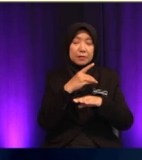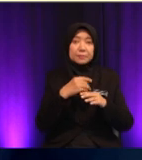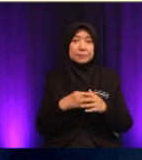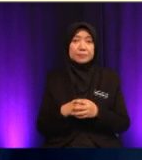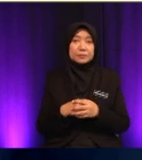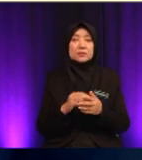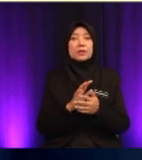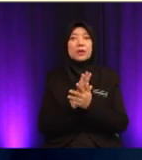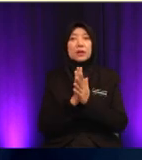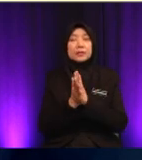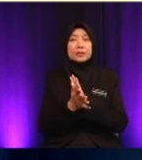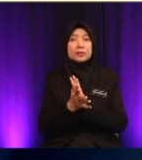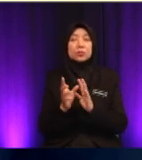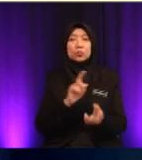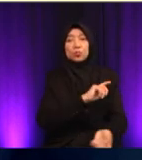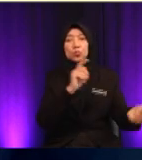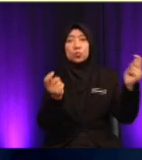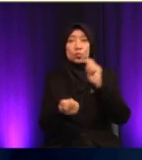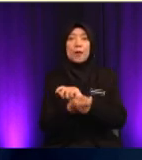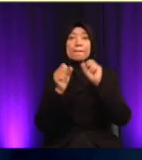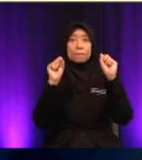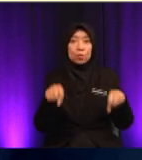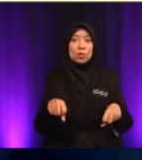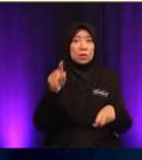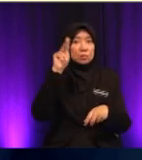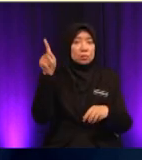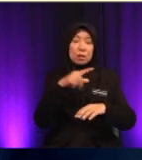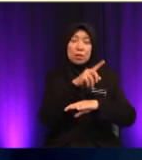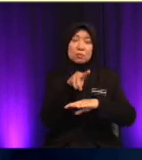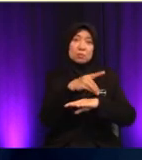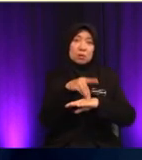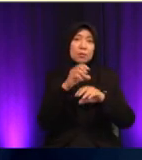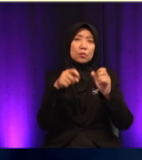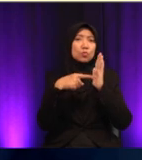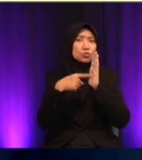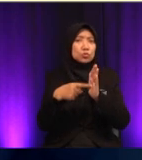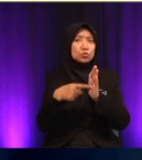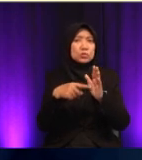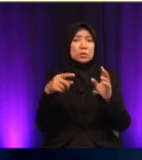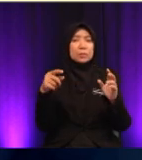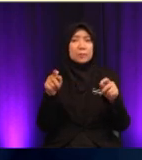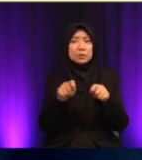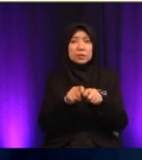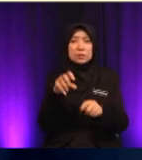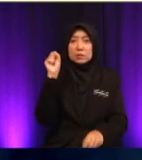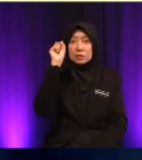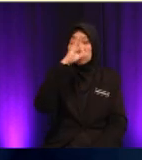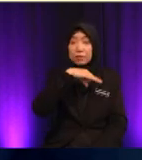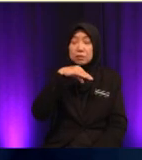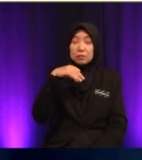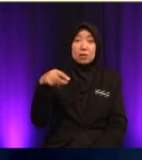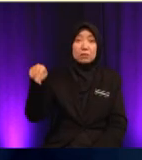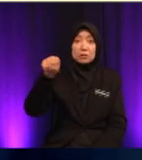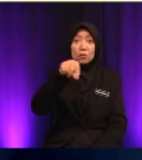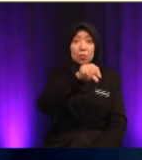maka terbalik Bolehkah ziarah menunjukkan sifat seperti gelombang maknanya kalau buli-bule ke menunjukan sifat